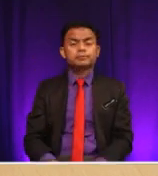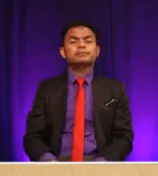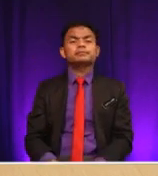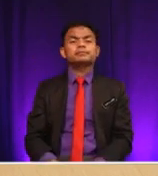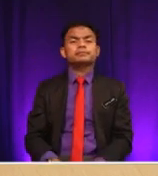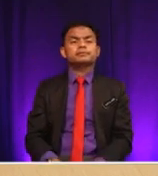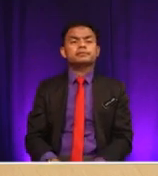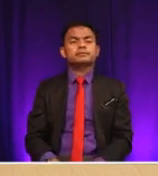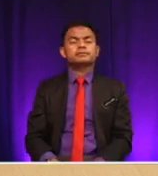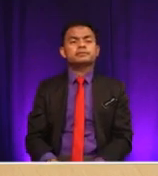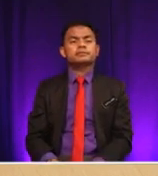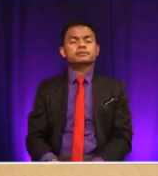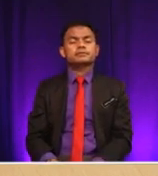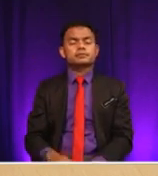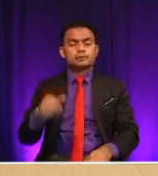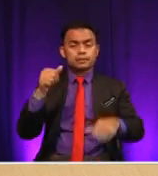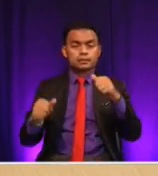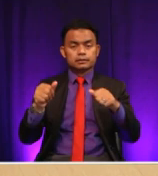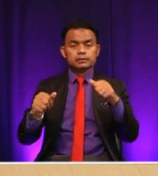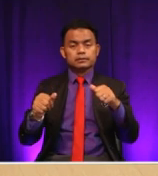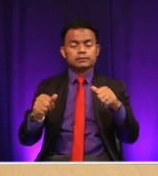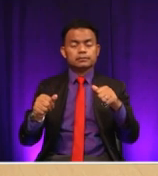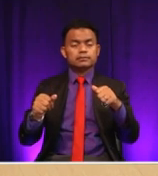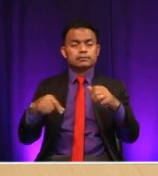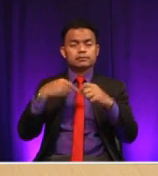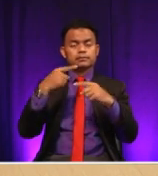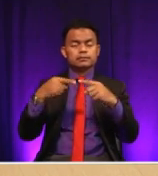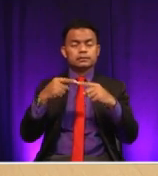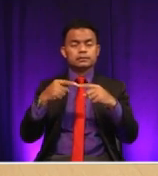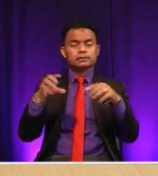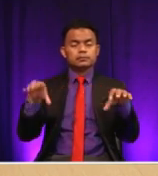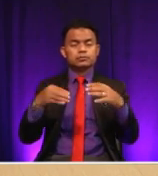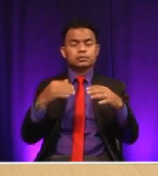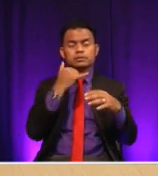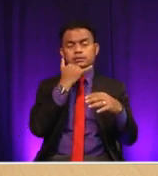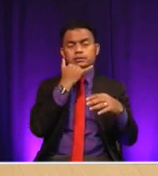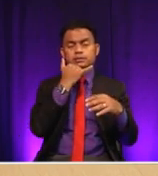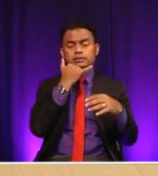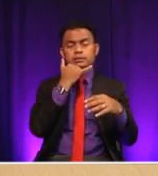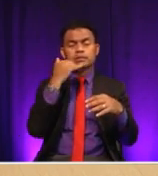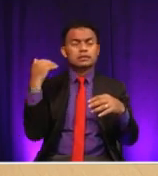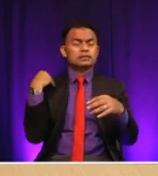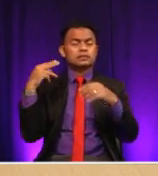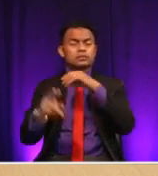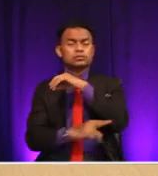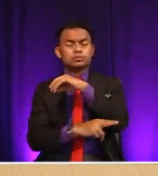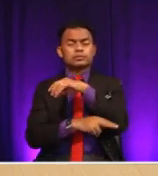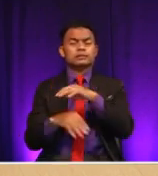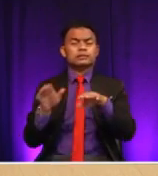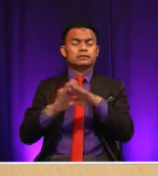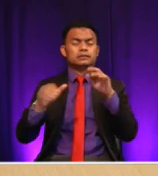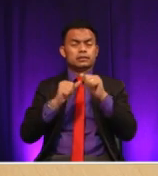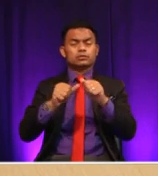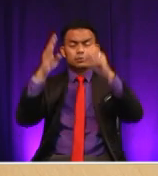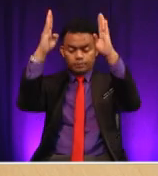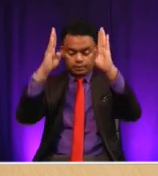Oke Adil di situ bila kita mengira bangsa tetap akan menerima hukuman Oke jadi ukurannya